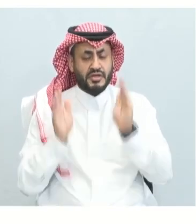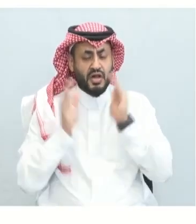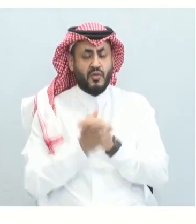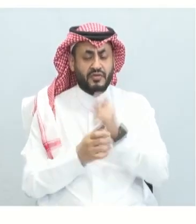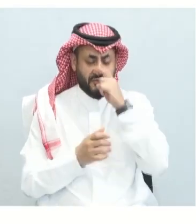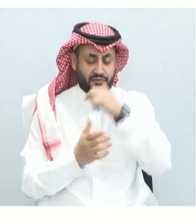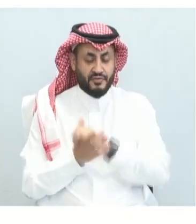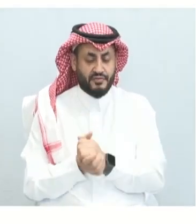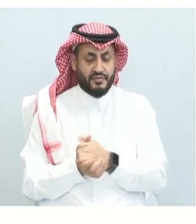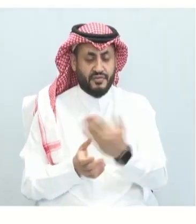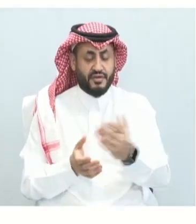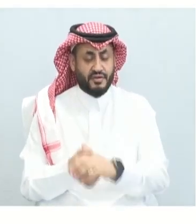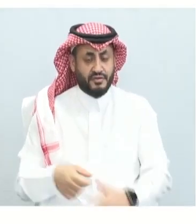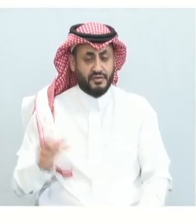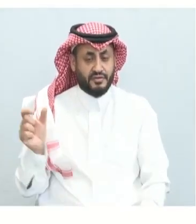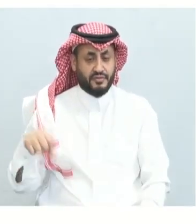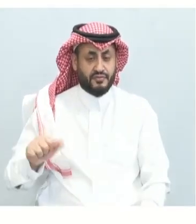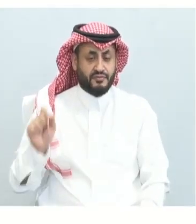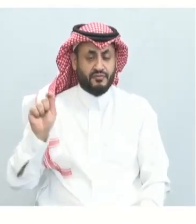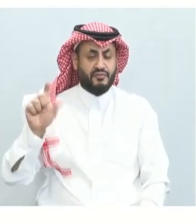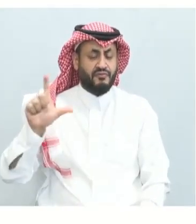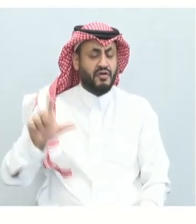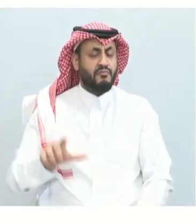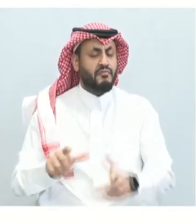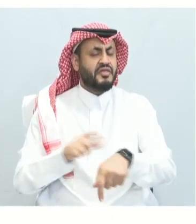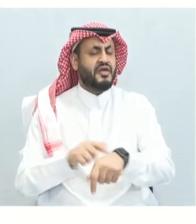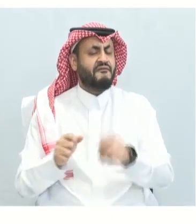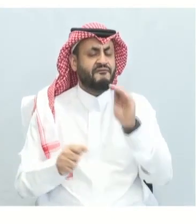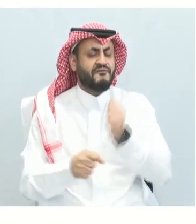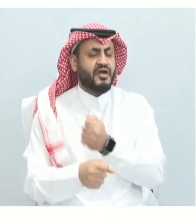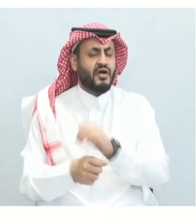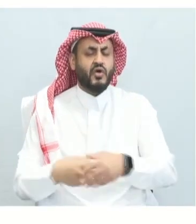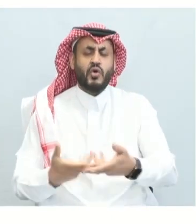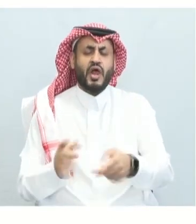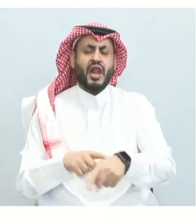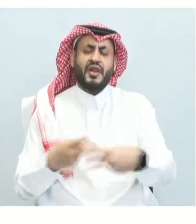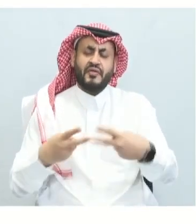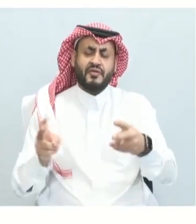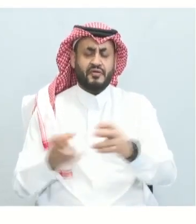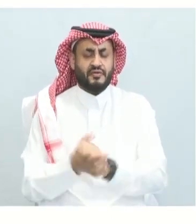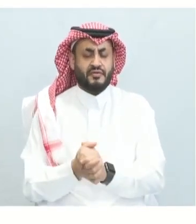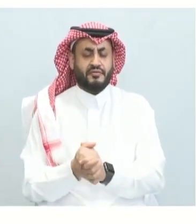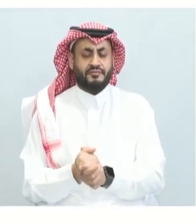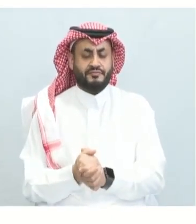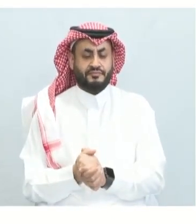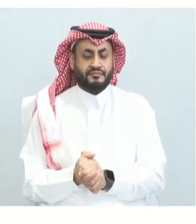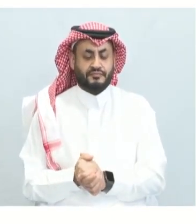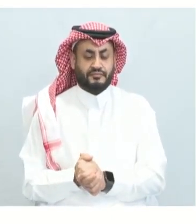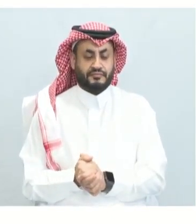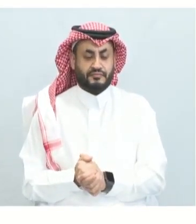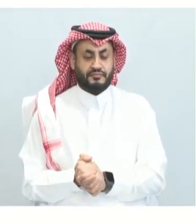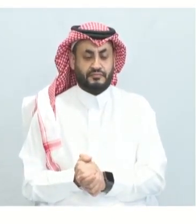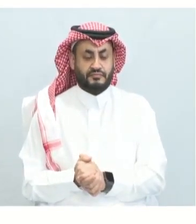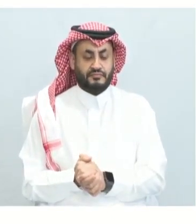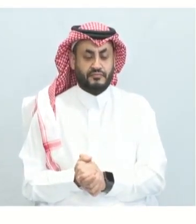في اي وقت تؤدى في اي في اي وقت الا في الاوقات المنهي عن اداء